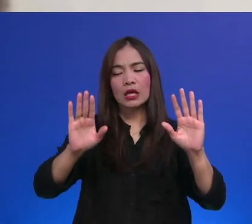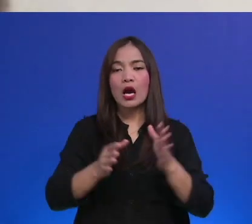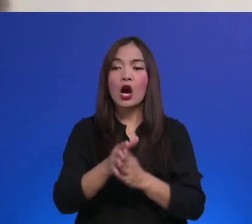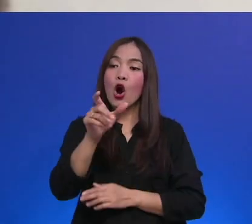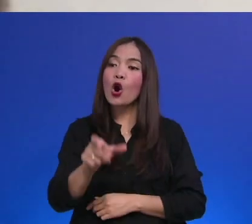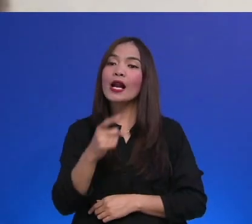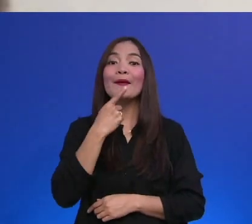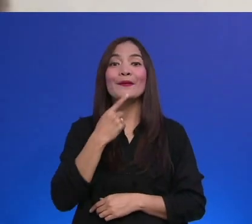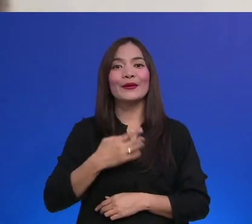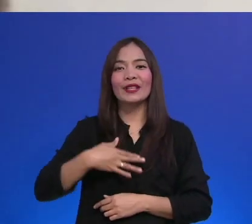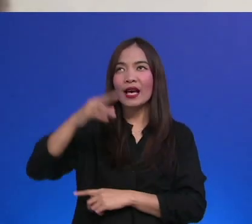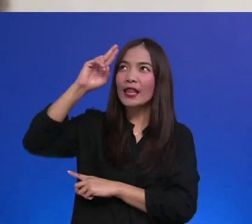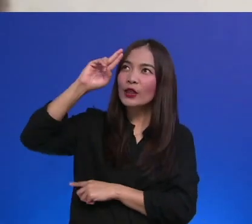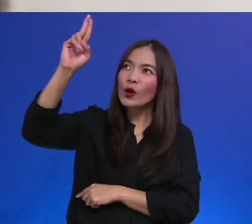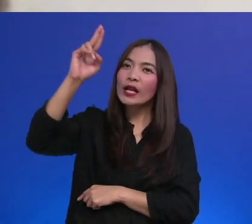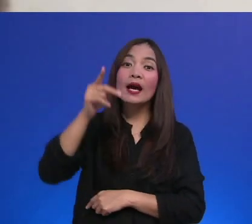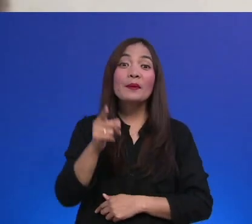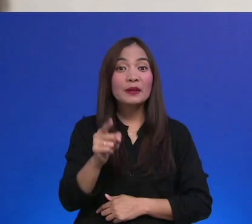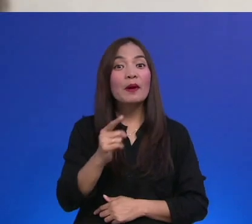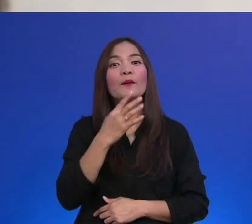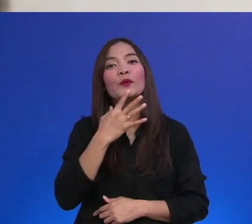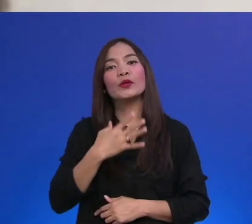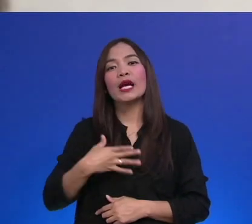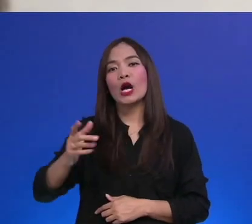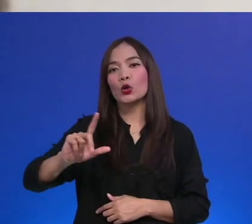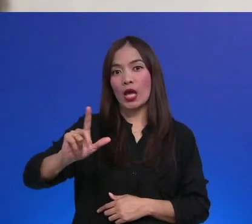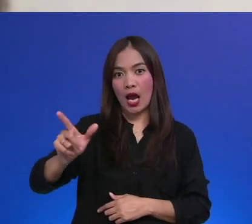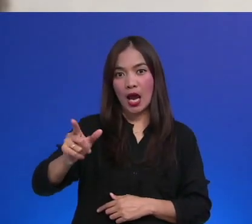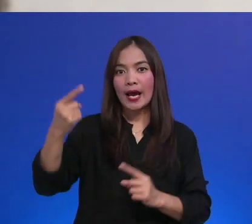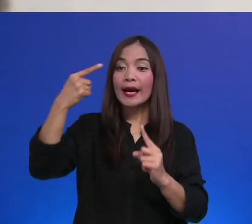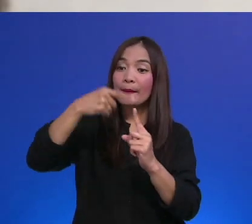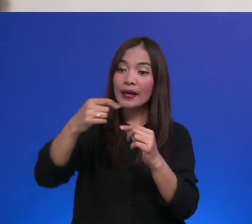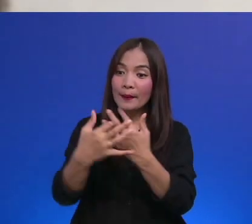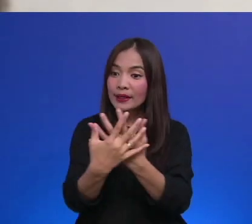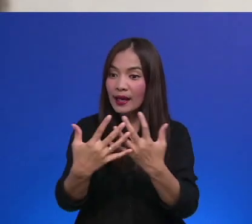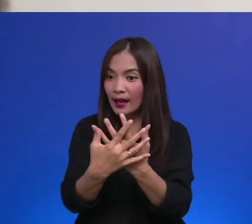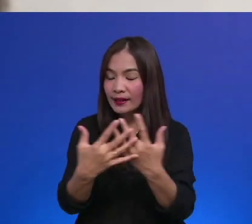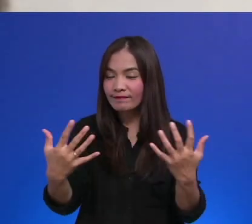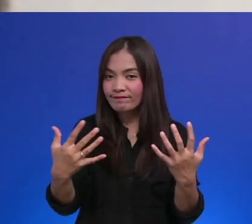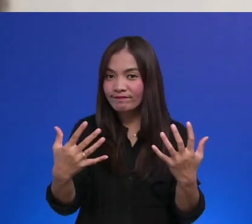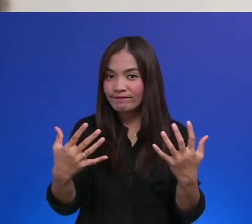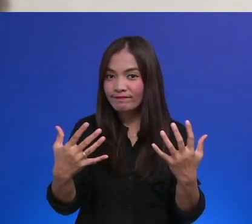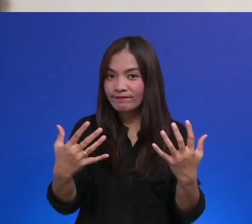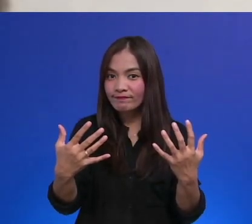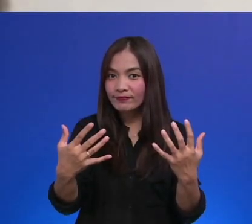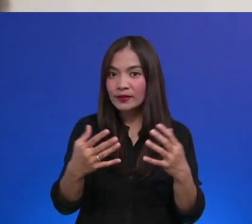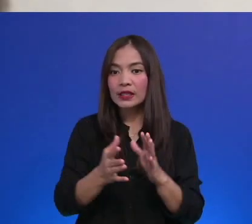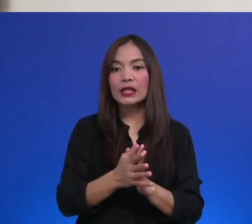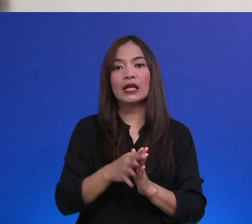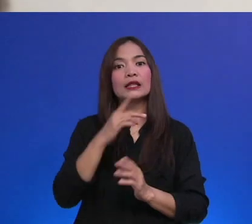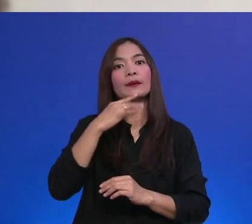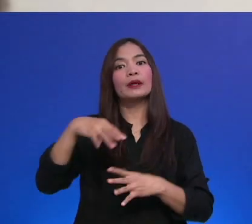bertuhan karena merasa berhutang kepada masyarakat yang membuktikan